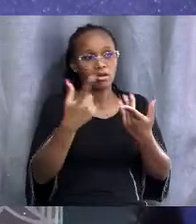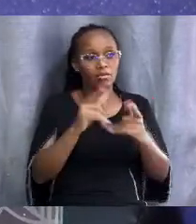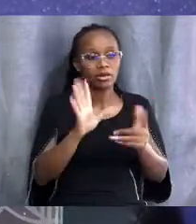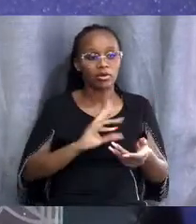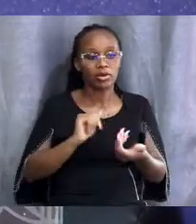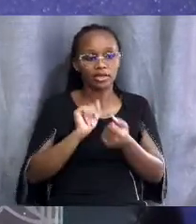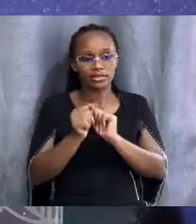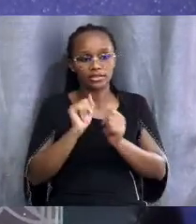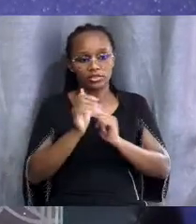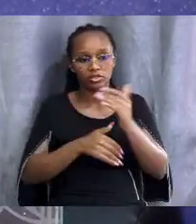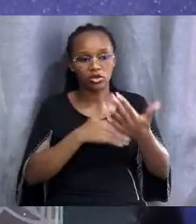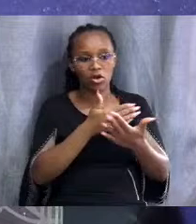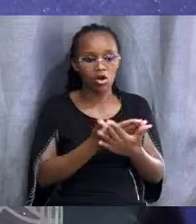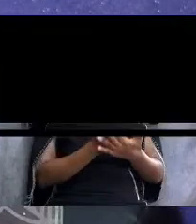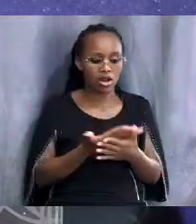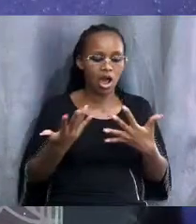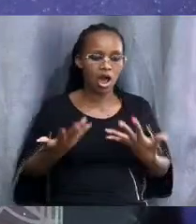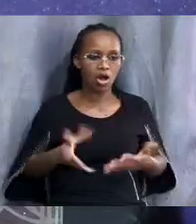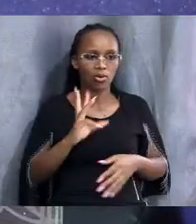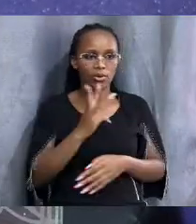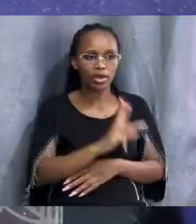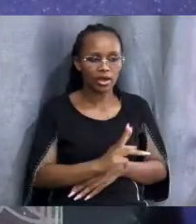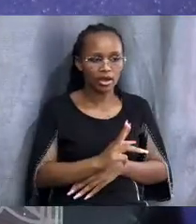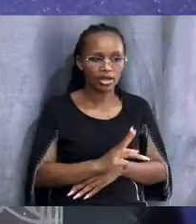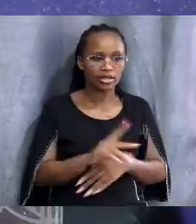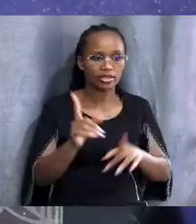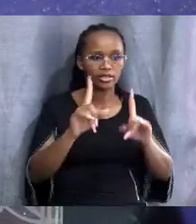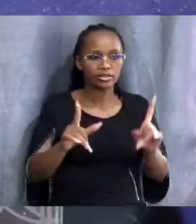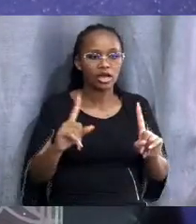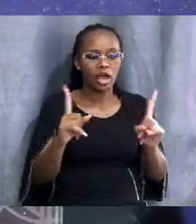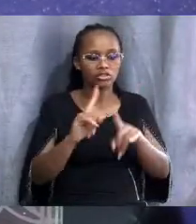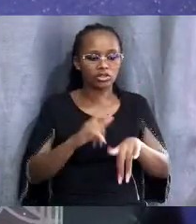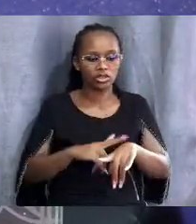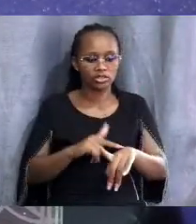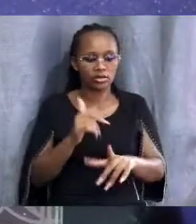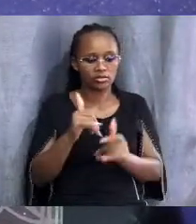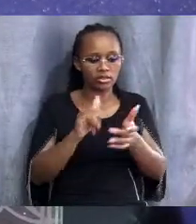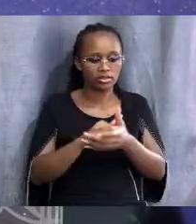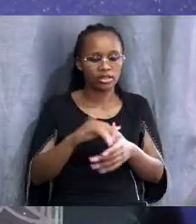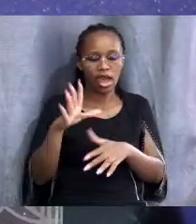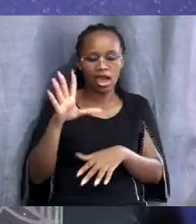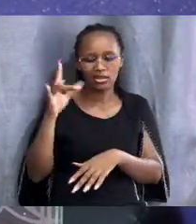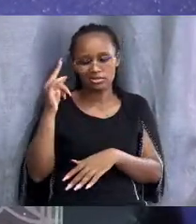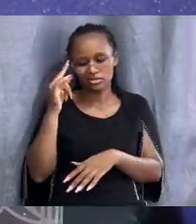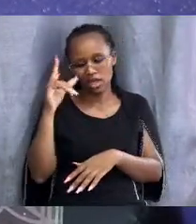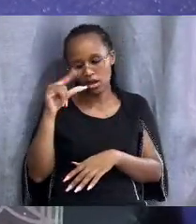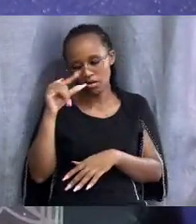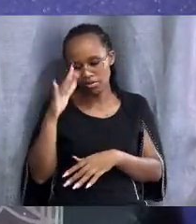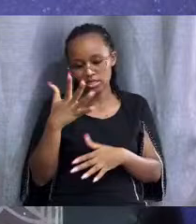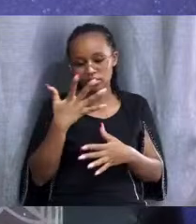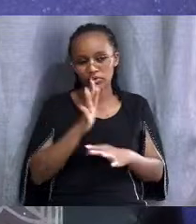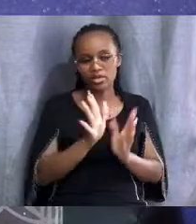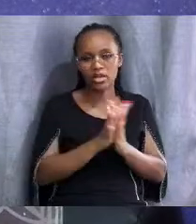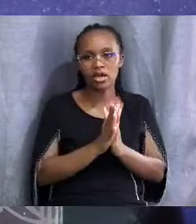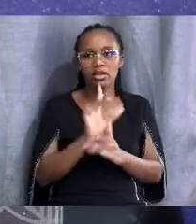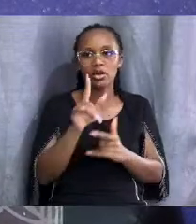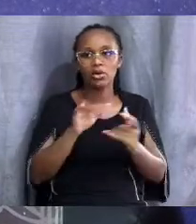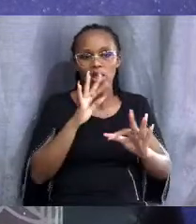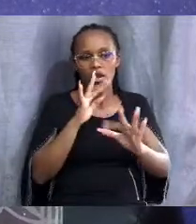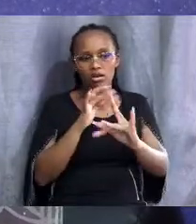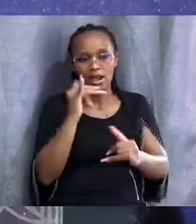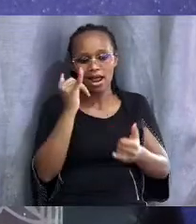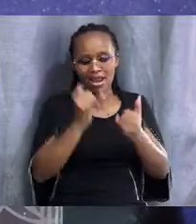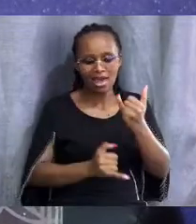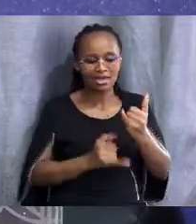kugaruro tukagaruro idu ode uria tuhana. Oka hidoka nini otakari alidole fushagia. Nalirea karubeta kahigo